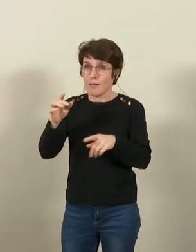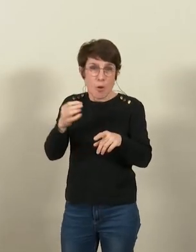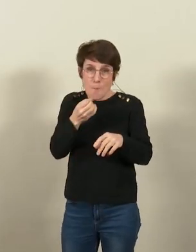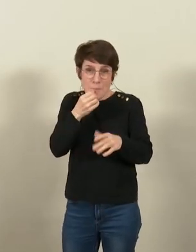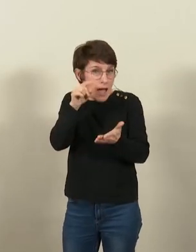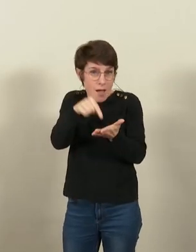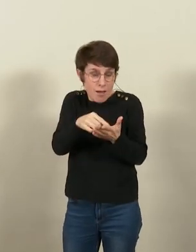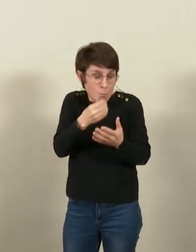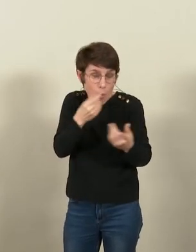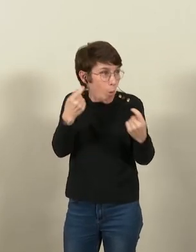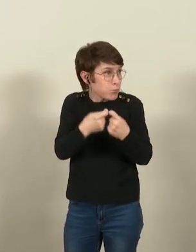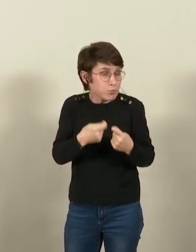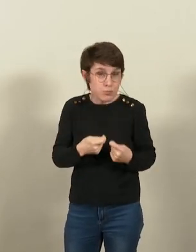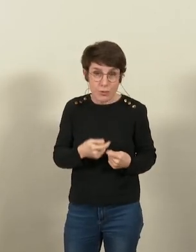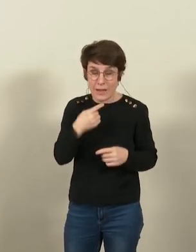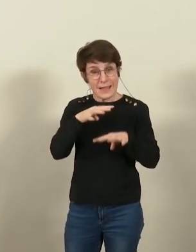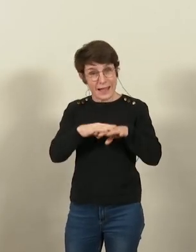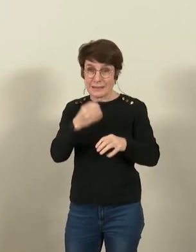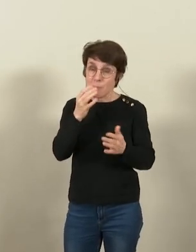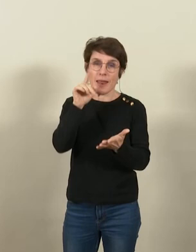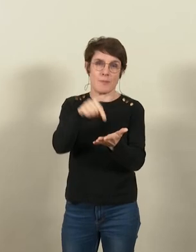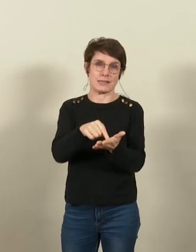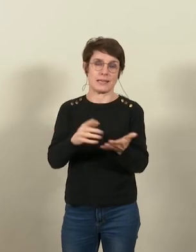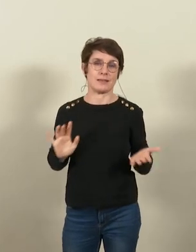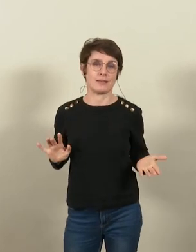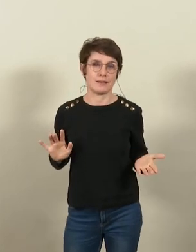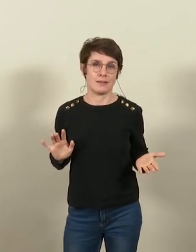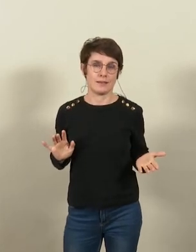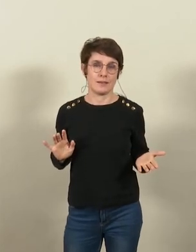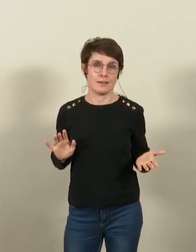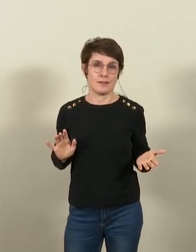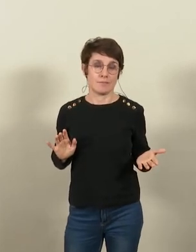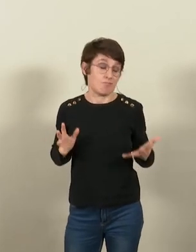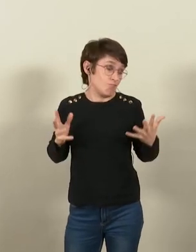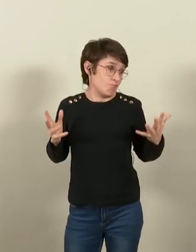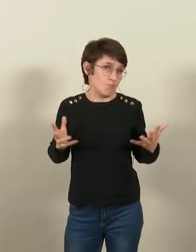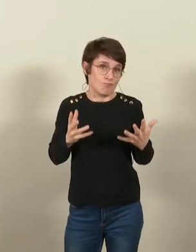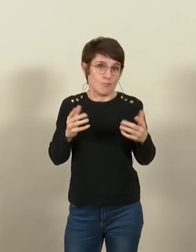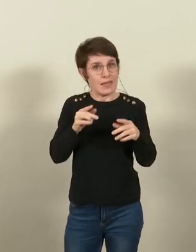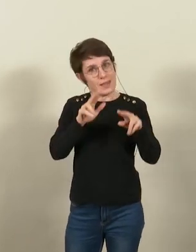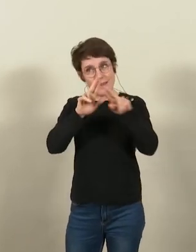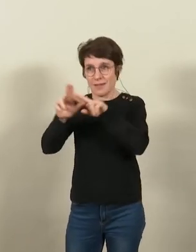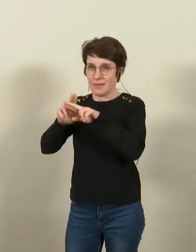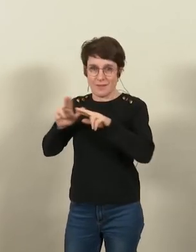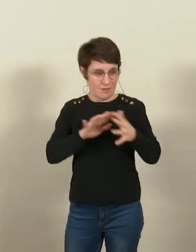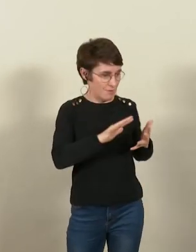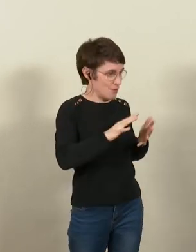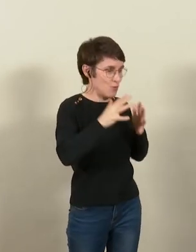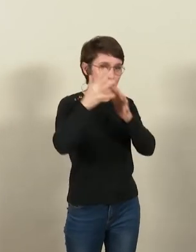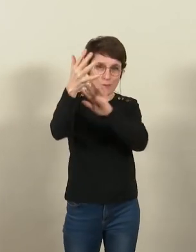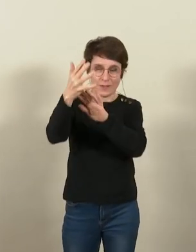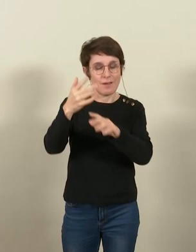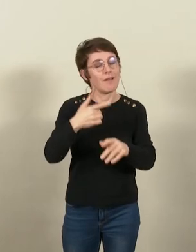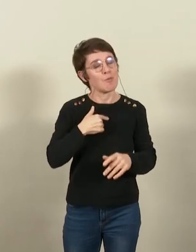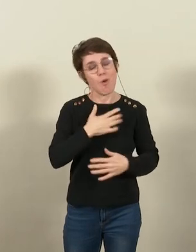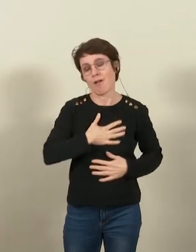aurons un quartier bien placé avec voilà une transformation de la ville à cet endroit-là et et j'en